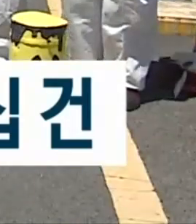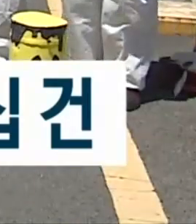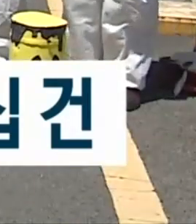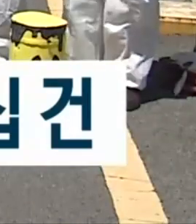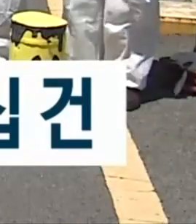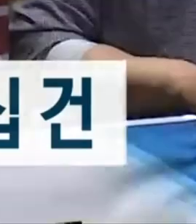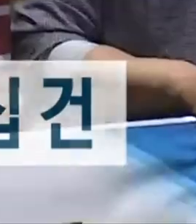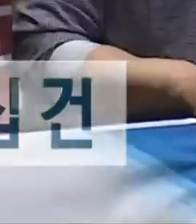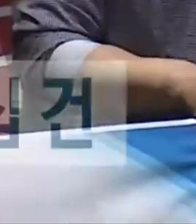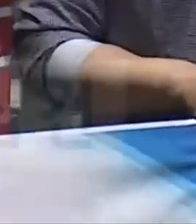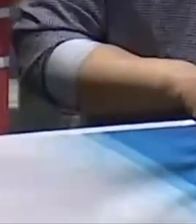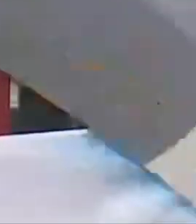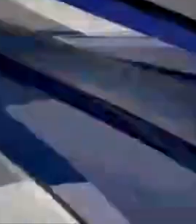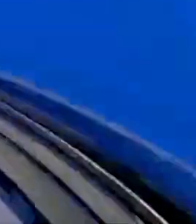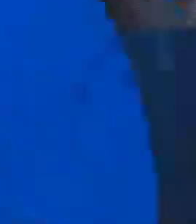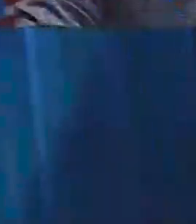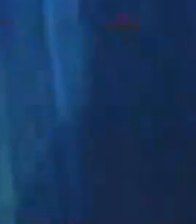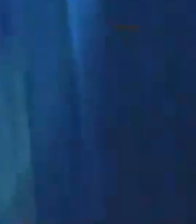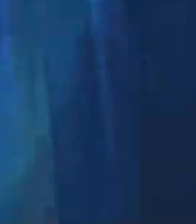안전성 문제가 도마 위에 올랐습니다.